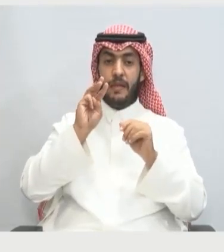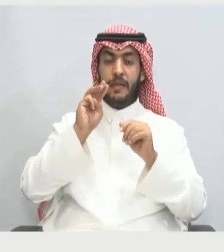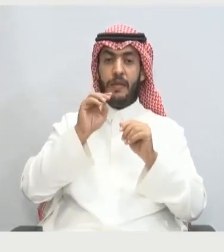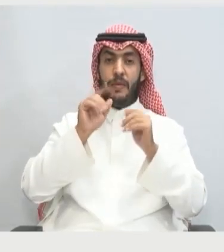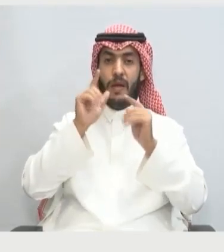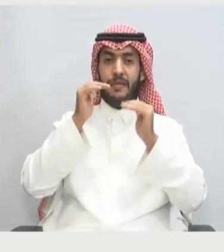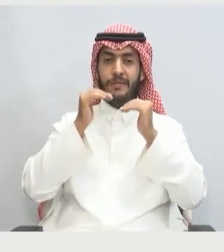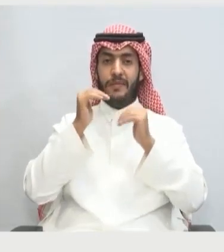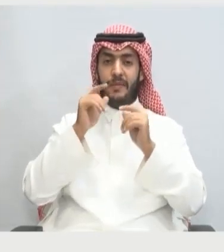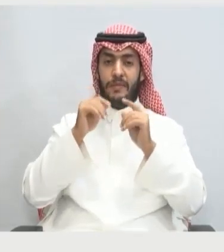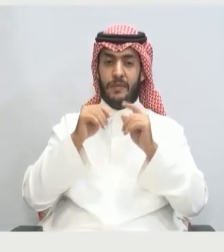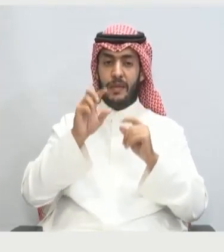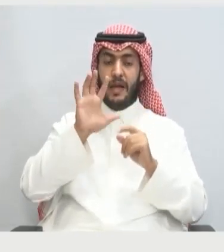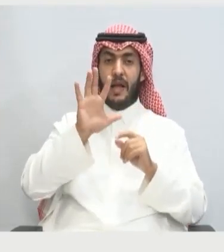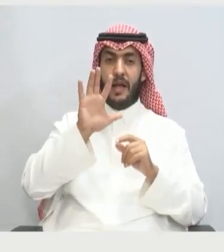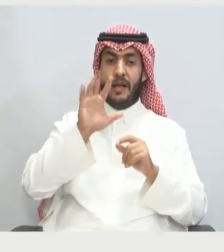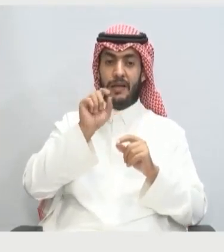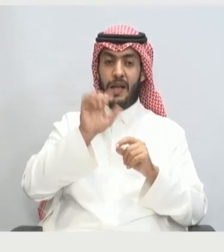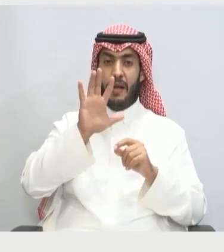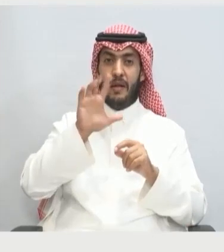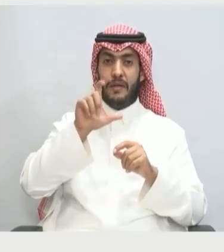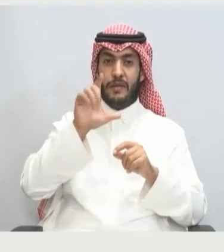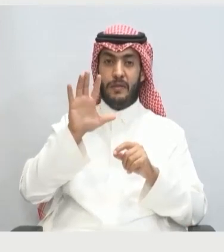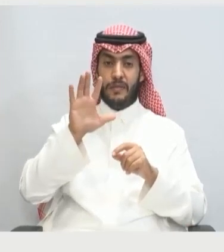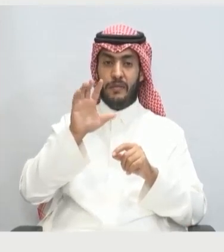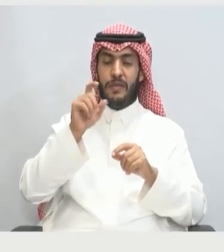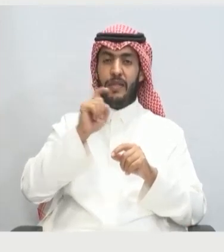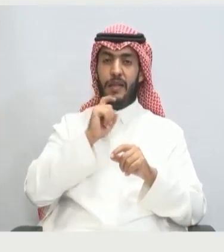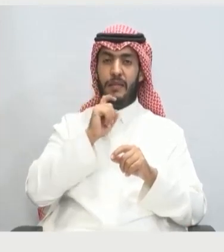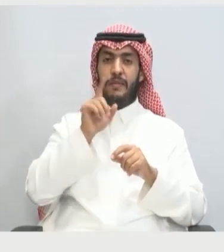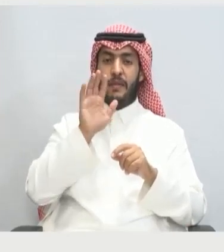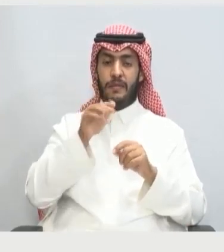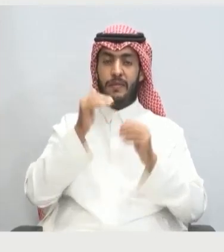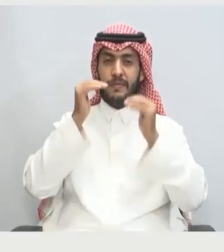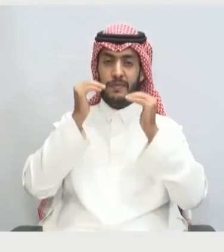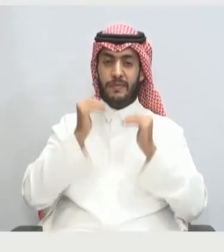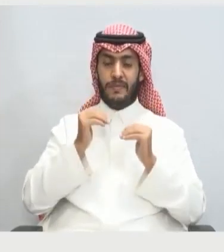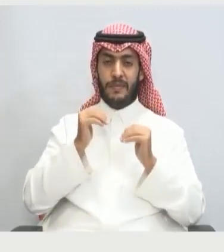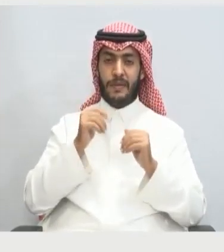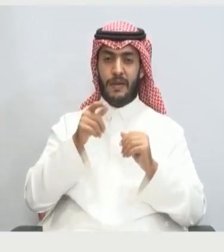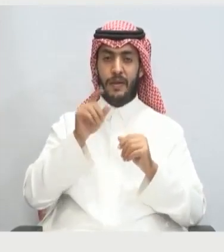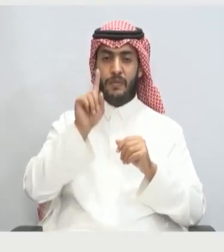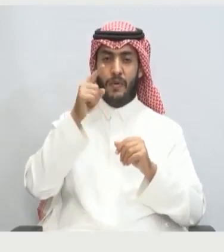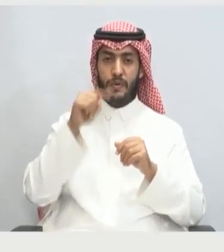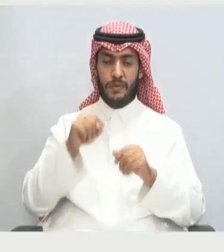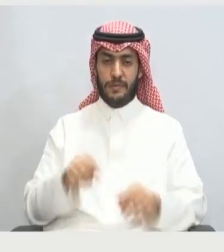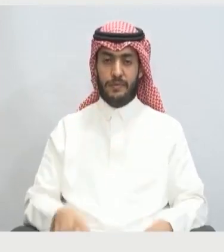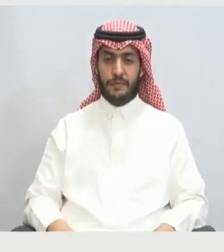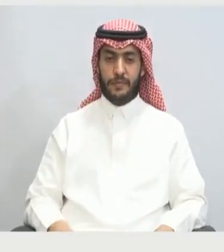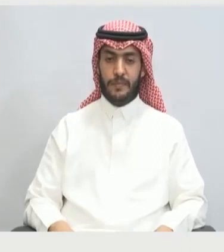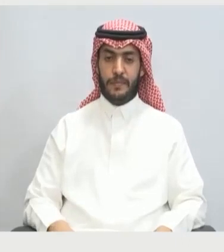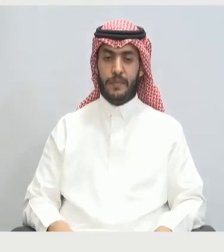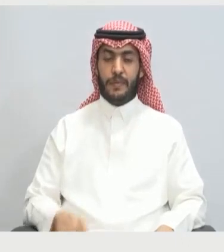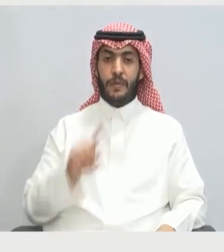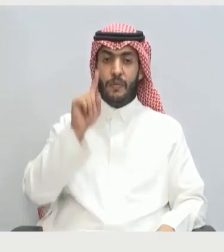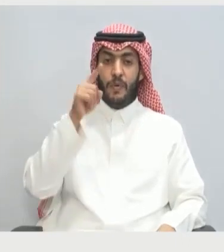اقل منه ال 75 ضعيف لكنه سيكون اقل من الواحد وونص الواد